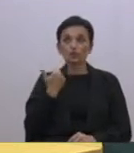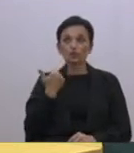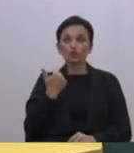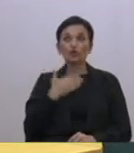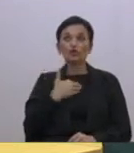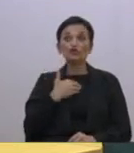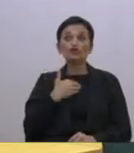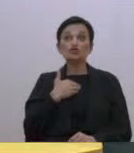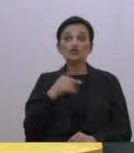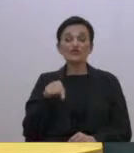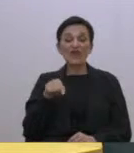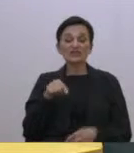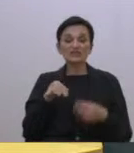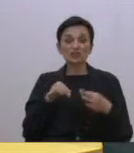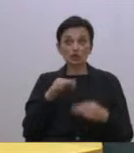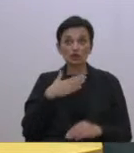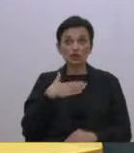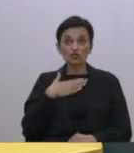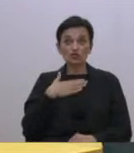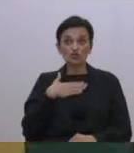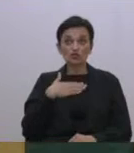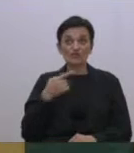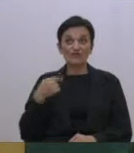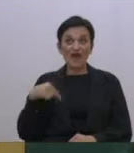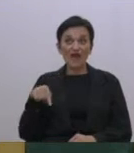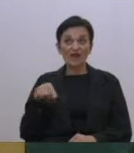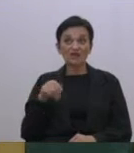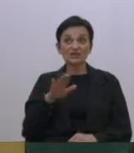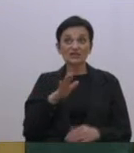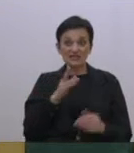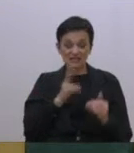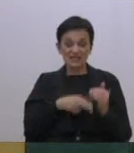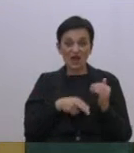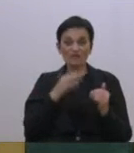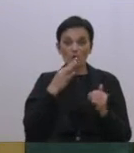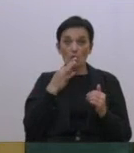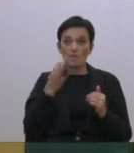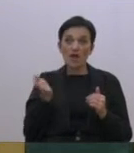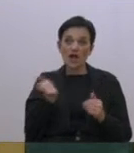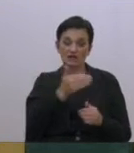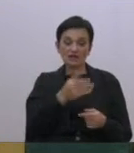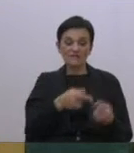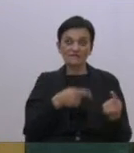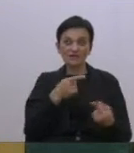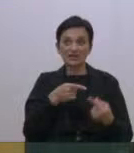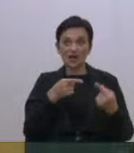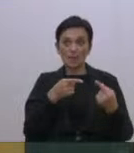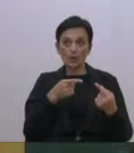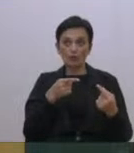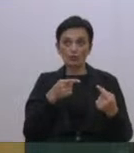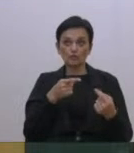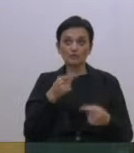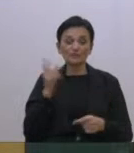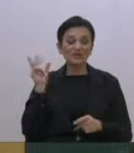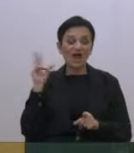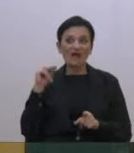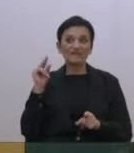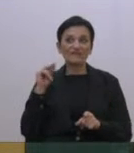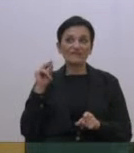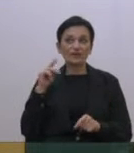ჩვენი სასამართლო, ჩვენი დავასრულებ და მე ვიკამათოთ. ბატონო,